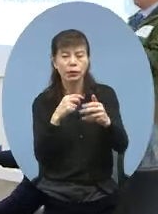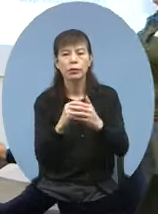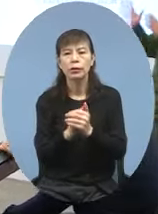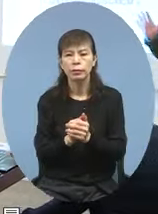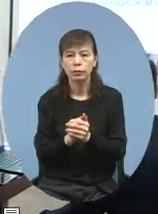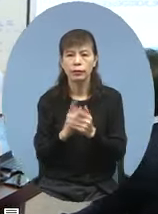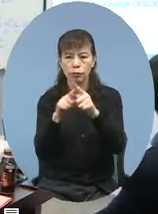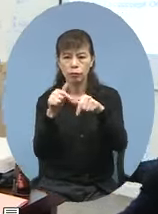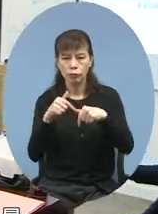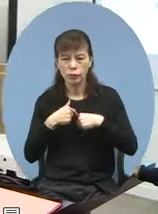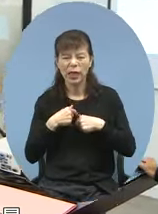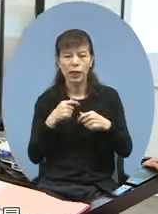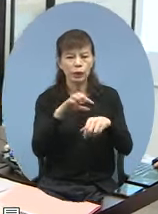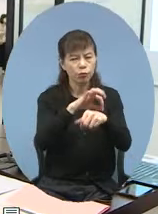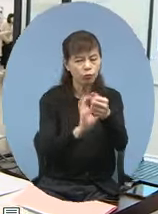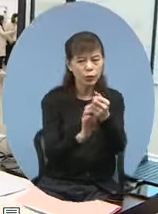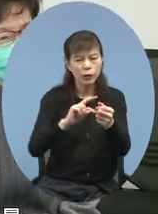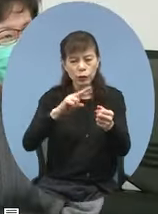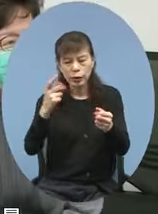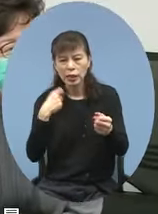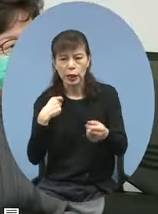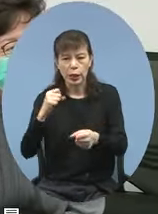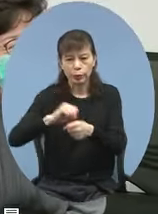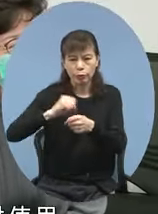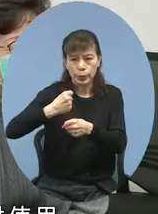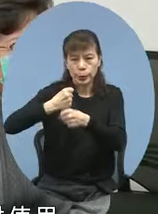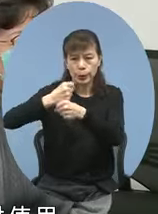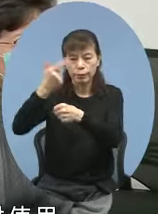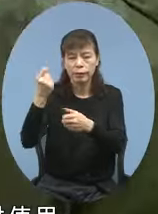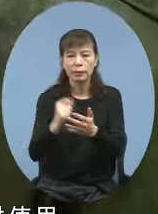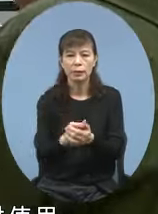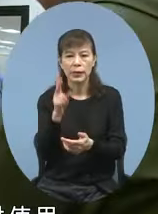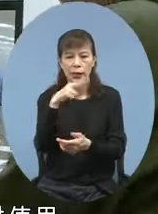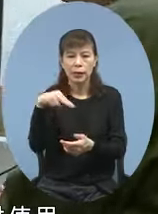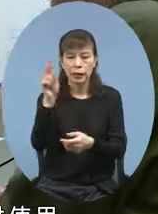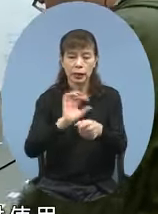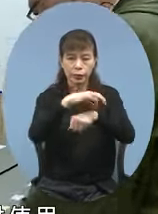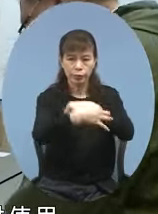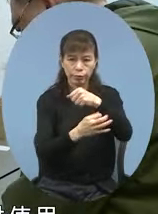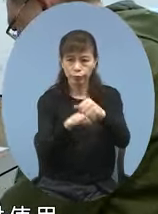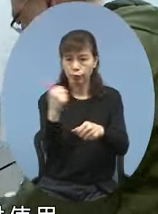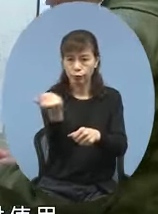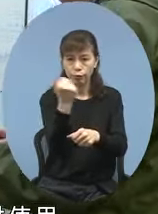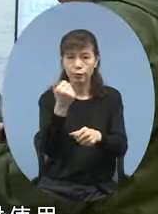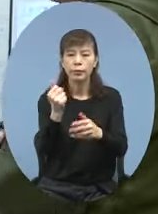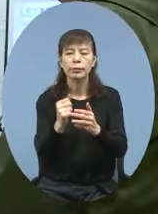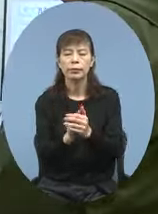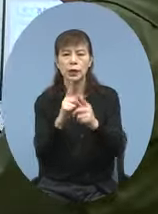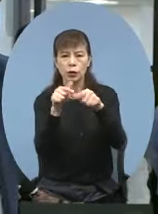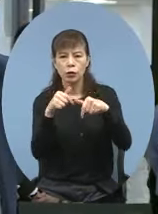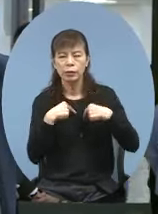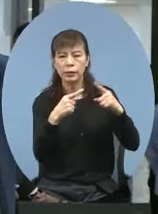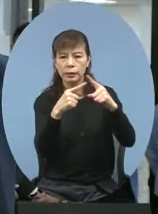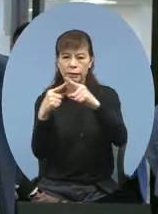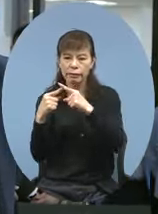疫的人。中心只是改良產品和增加產量，現在已經有近2000個手環可供使用。中心